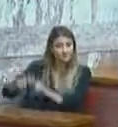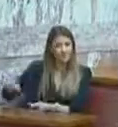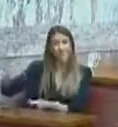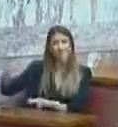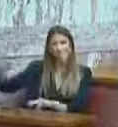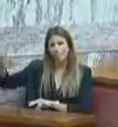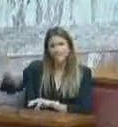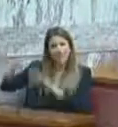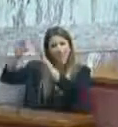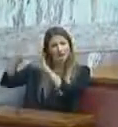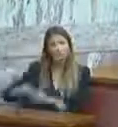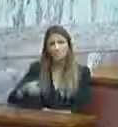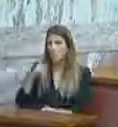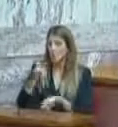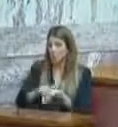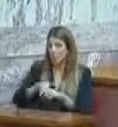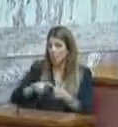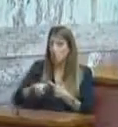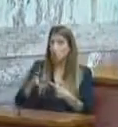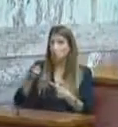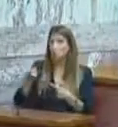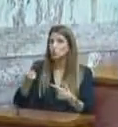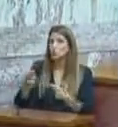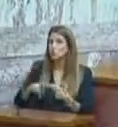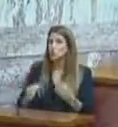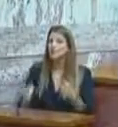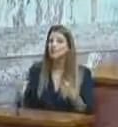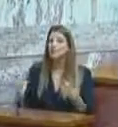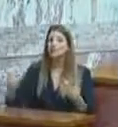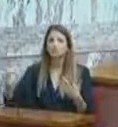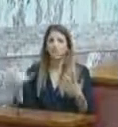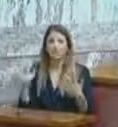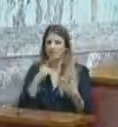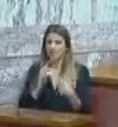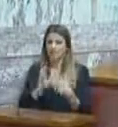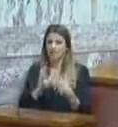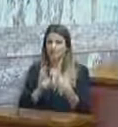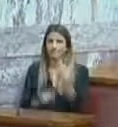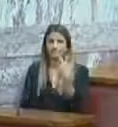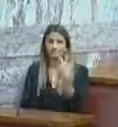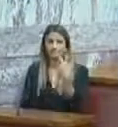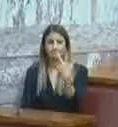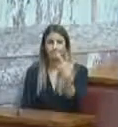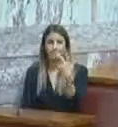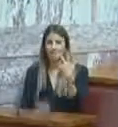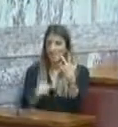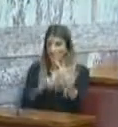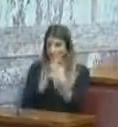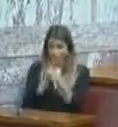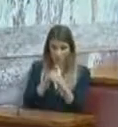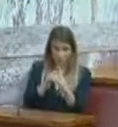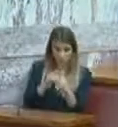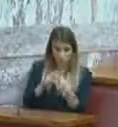χρόνου, του τρόπου και της αμεσότητας των πράξεων. Έτσι ακριβώς το λέτε. Αυτά βεβαίως, αν ήταν μόνο ο χρόνος και ο